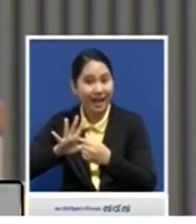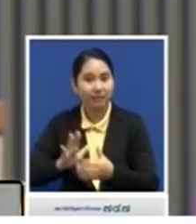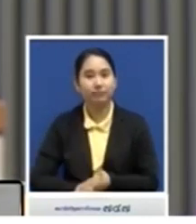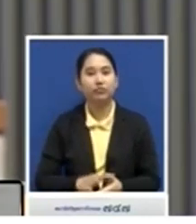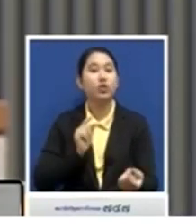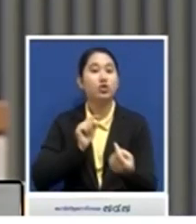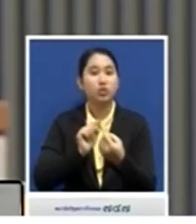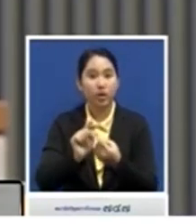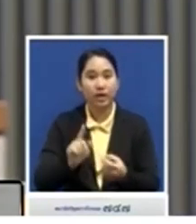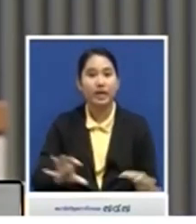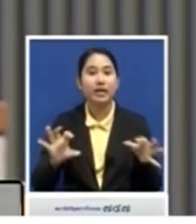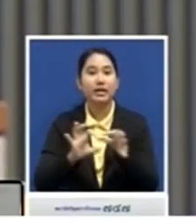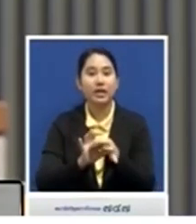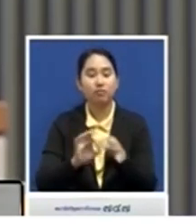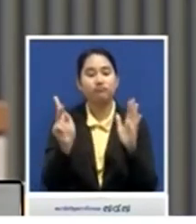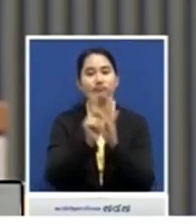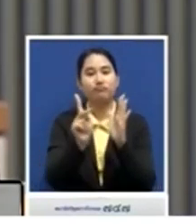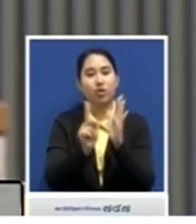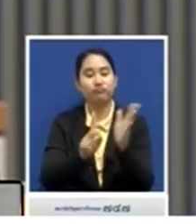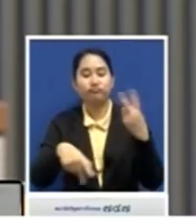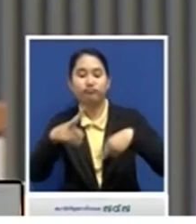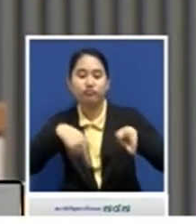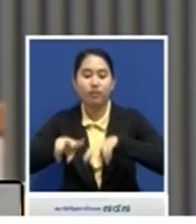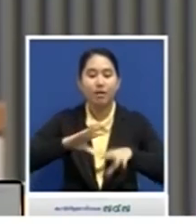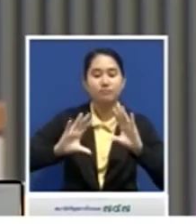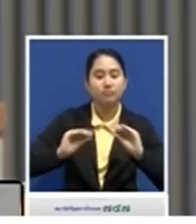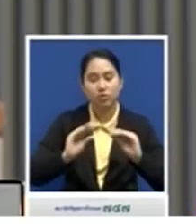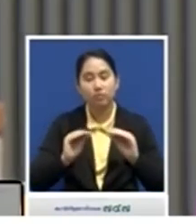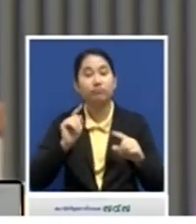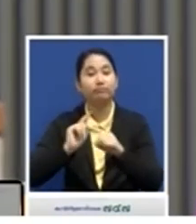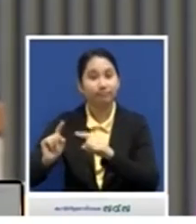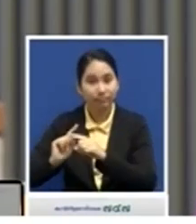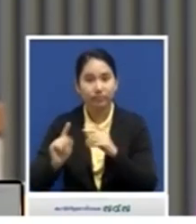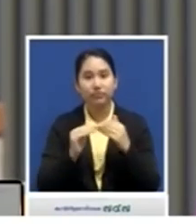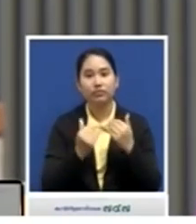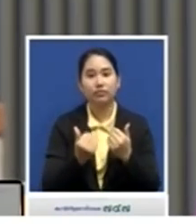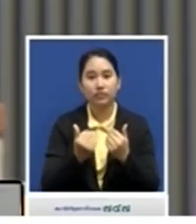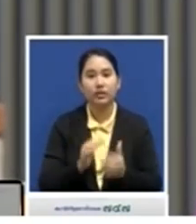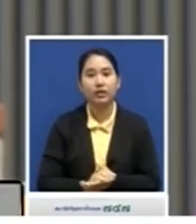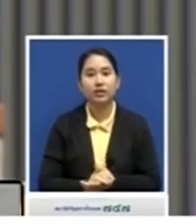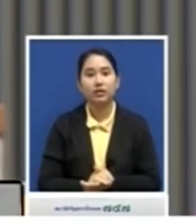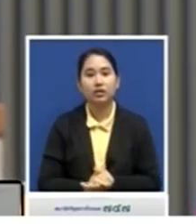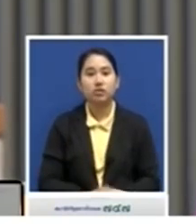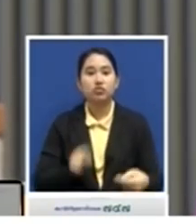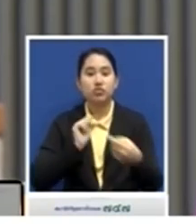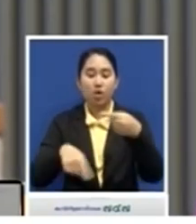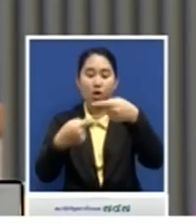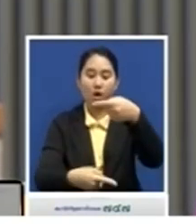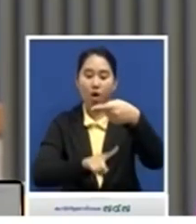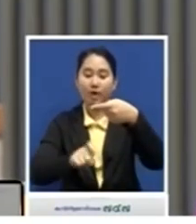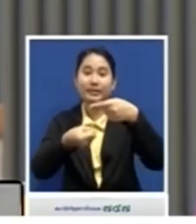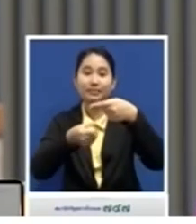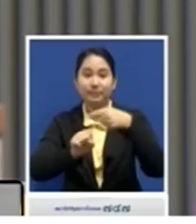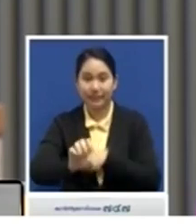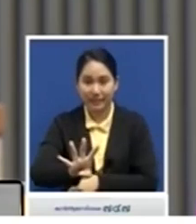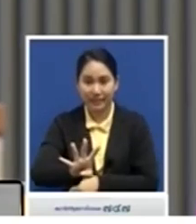จฉัยถึงกรอบเวลาในการอภิปรายโดยขอให้ทั้งวิป3ฝ่ายและรัฐบาลไปหารือกันเพื่อจัดสรรเวลา